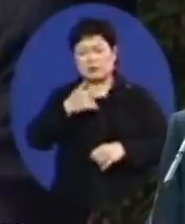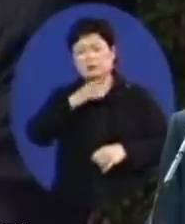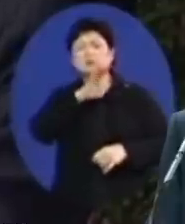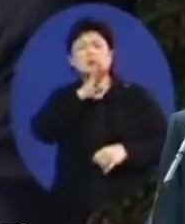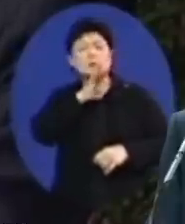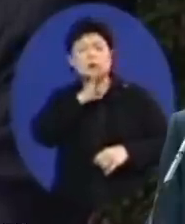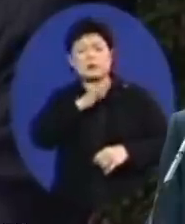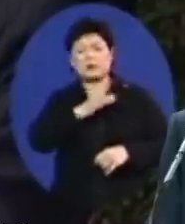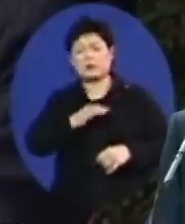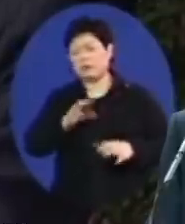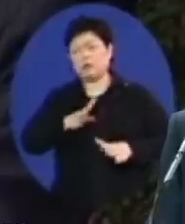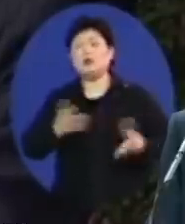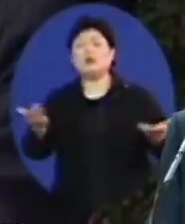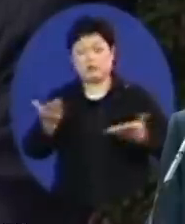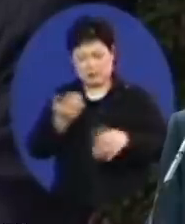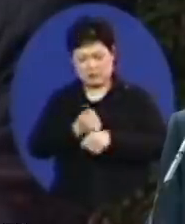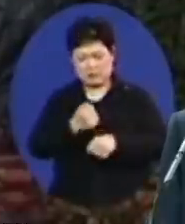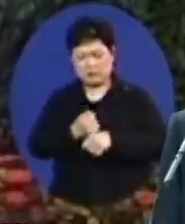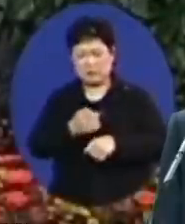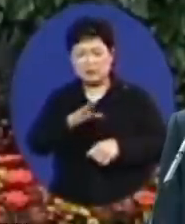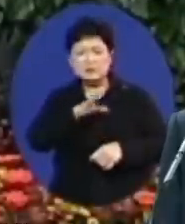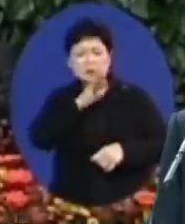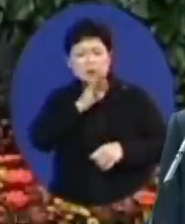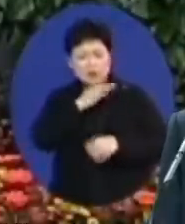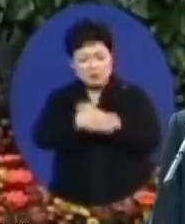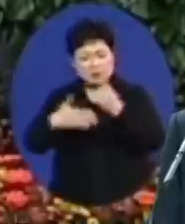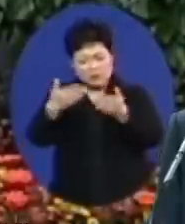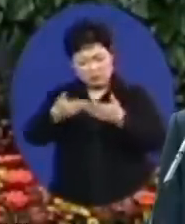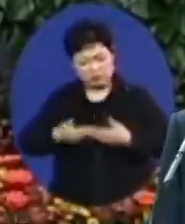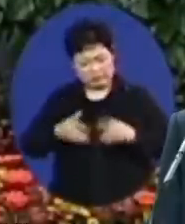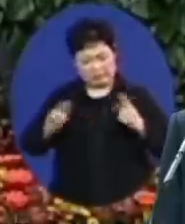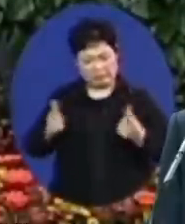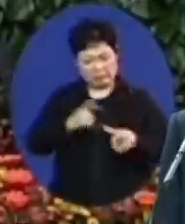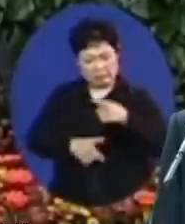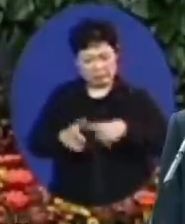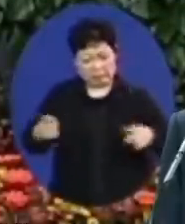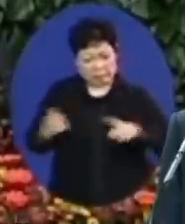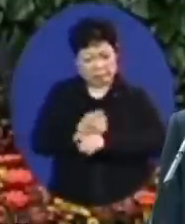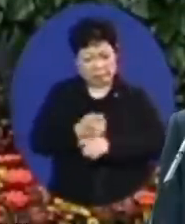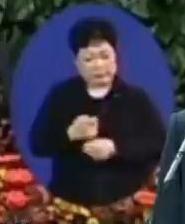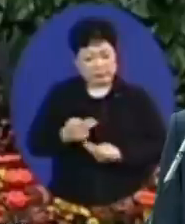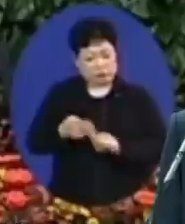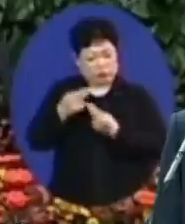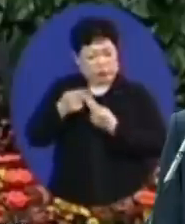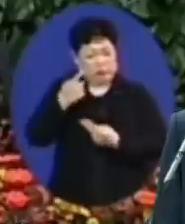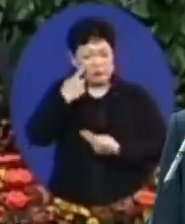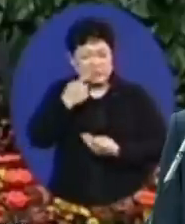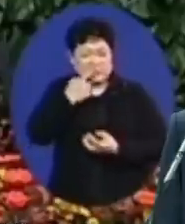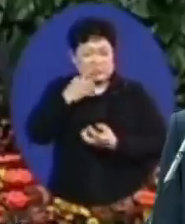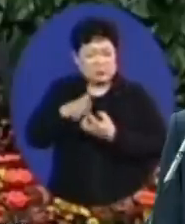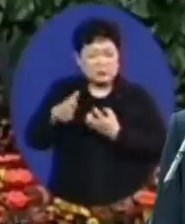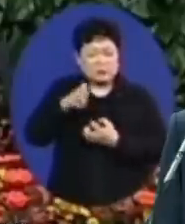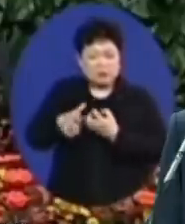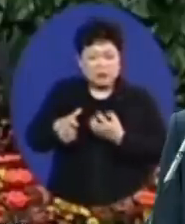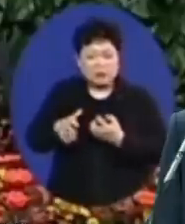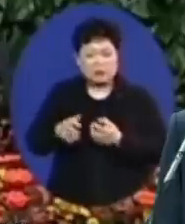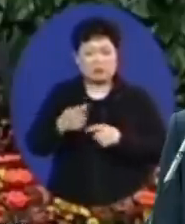감사해야지, 오히려 은혜를 더 계속 안 준다고 원수로 갚는 것은 비열하기 짝이 없는 인간인 것입니다.